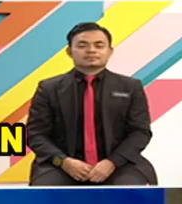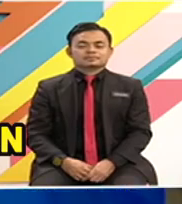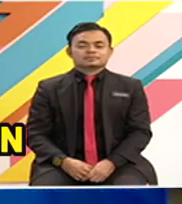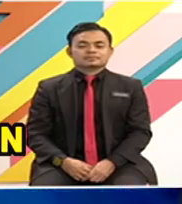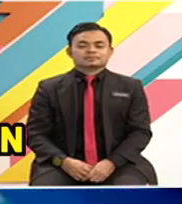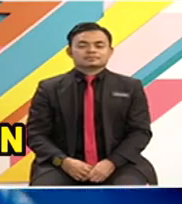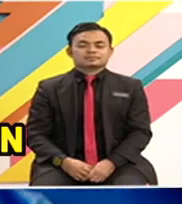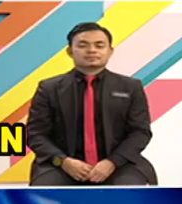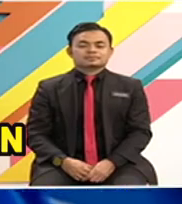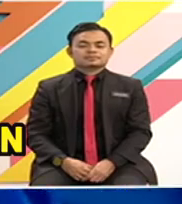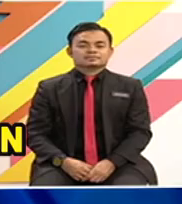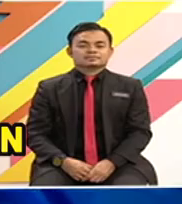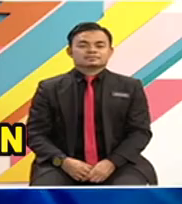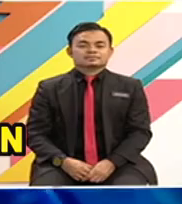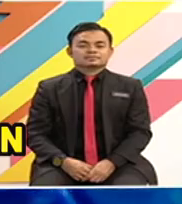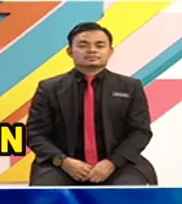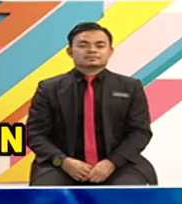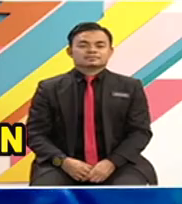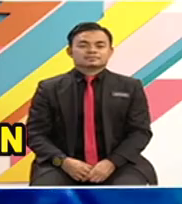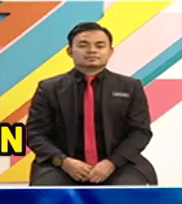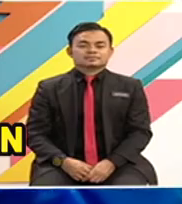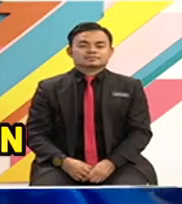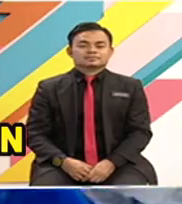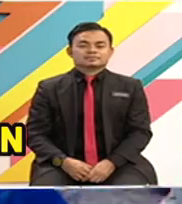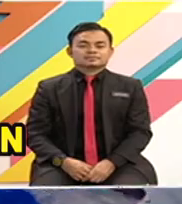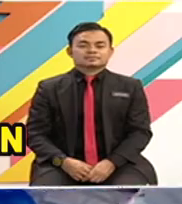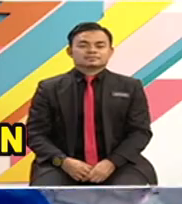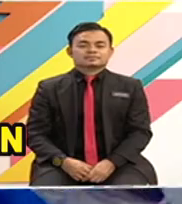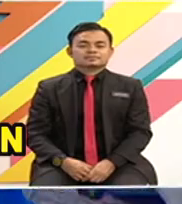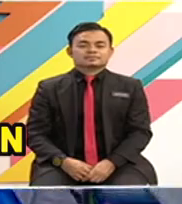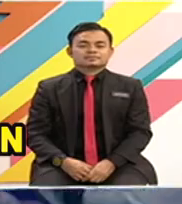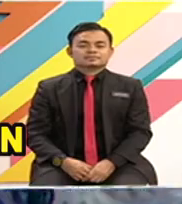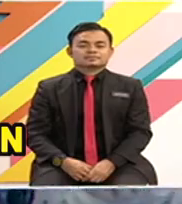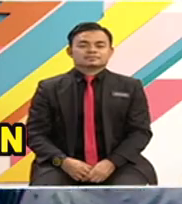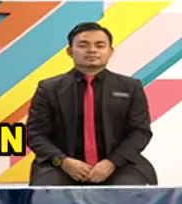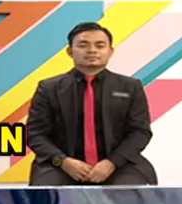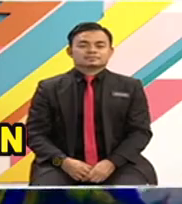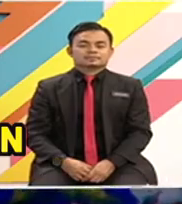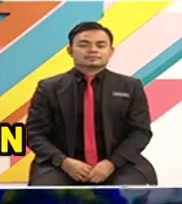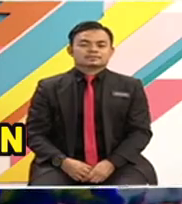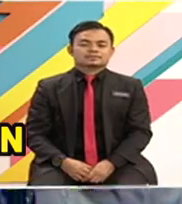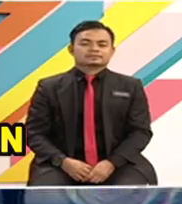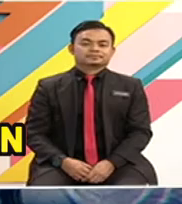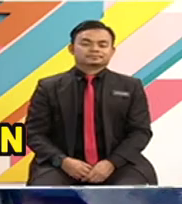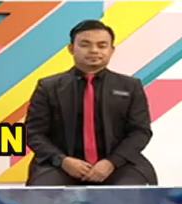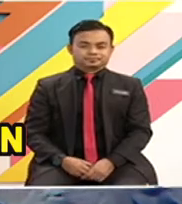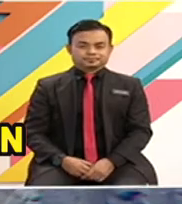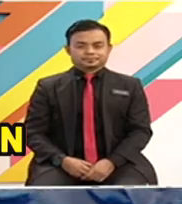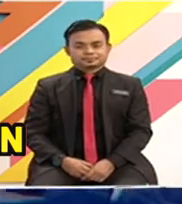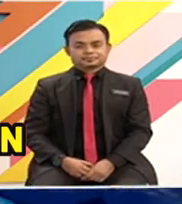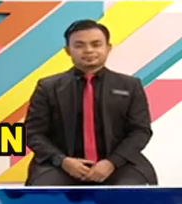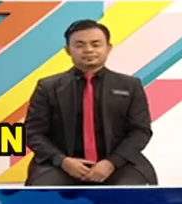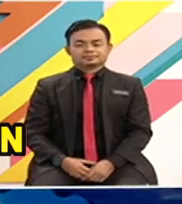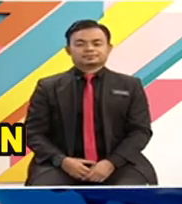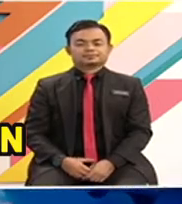yes goyang-goyang inilah orang kata apa seni mode AC gua ya